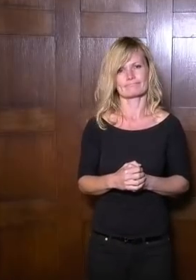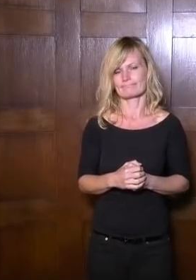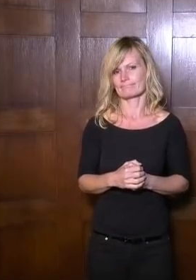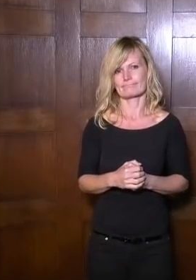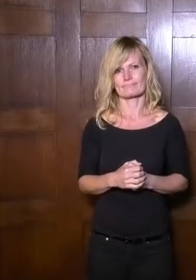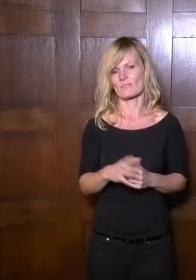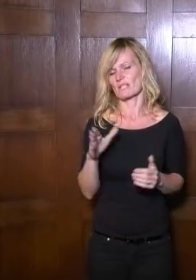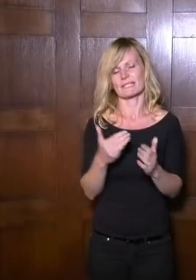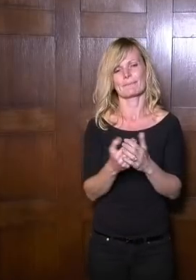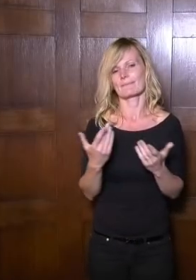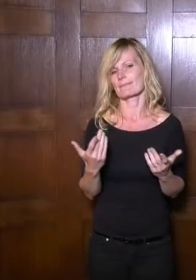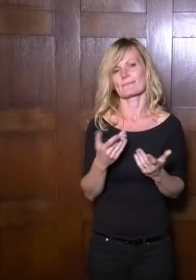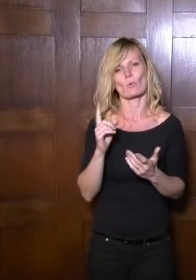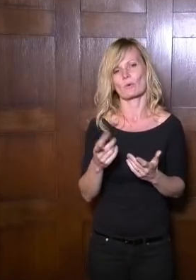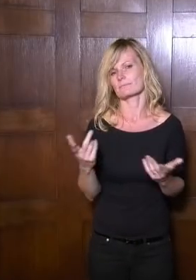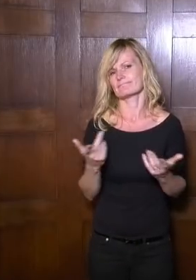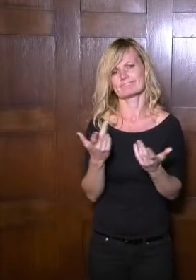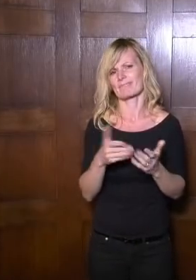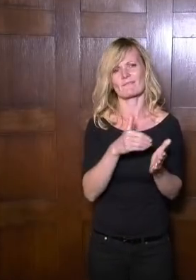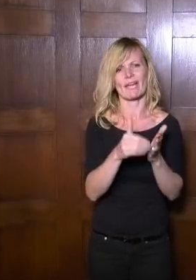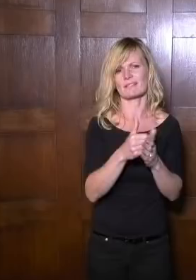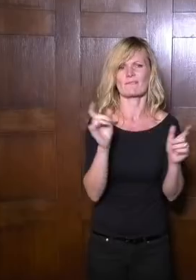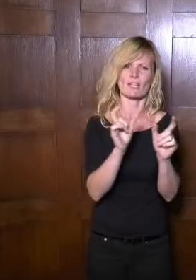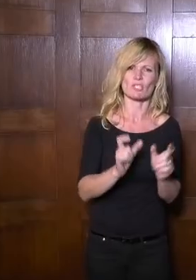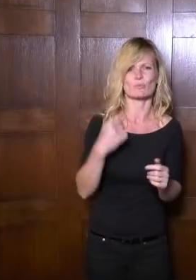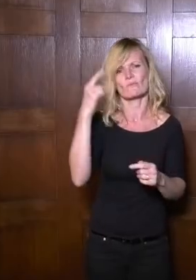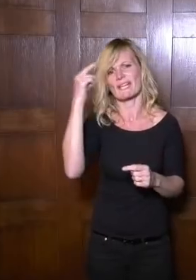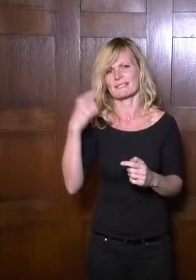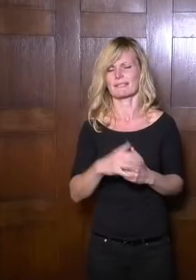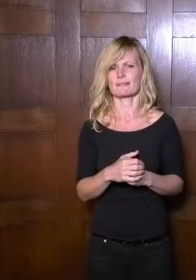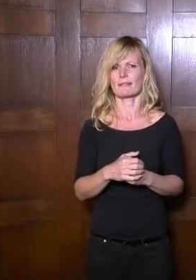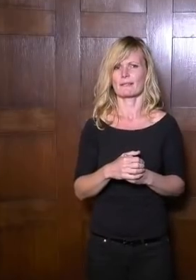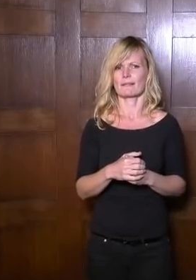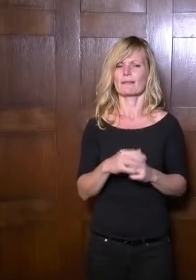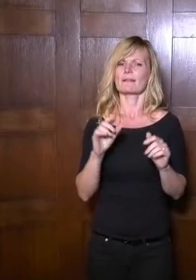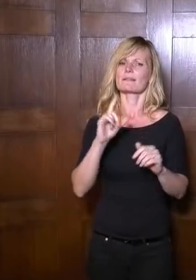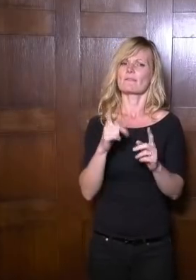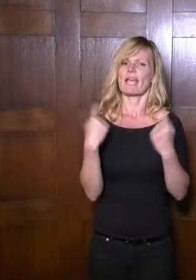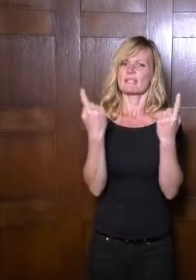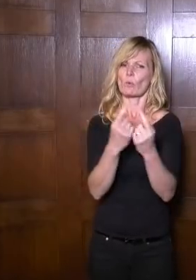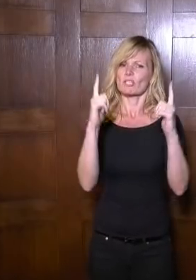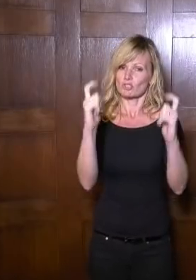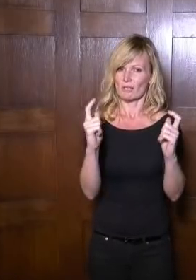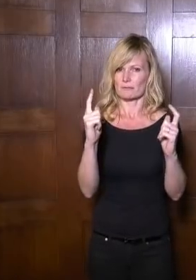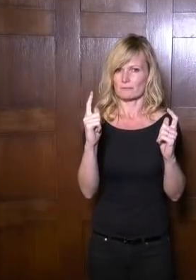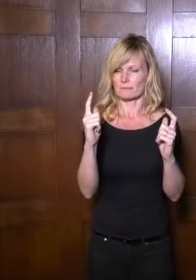treiben, vielleicht gibt es ja noch weitere Veranstaltungen, weiß ich nicht, aber bevor wir in die zweite Runde kommen,